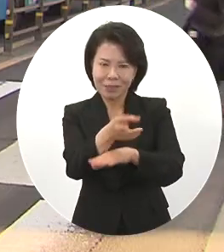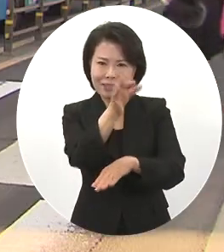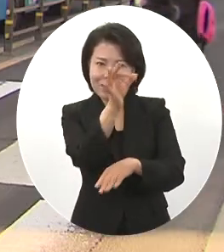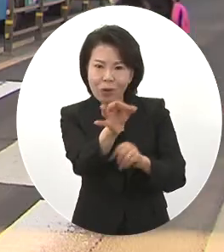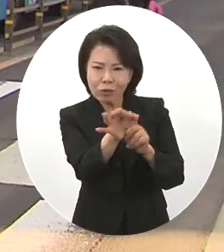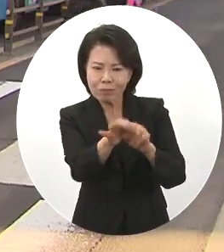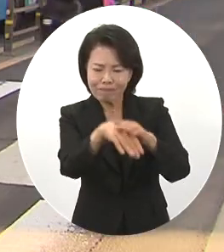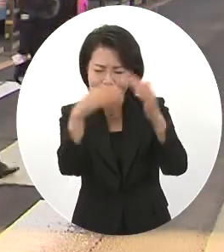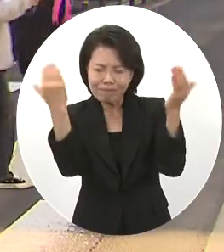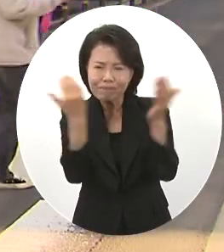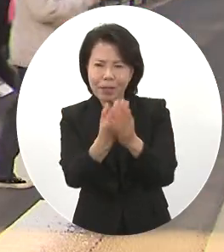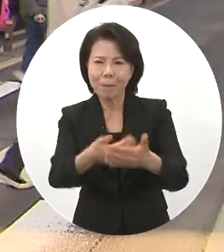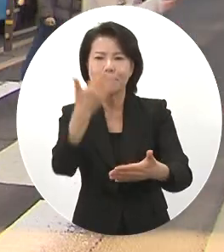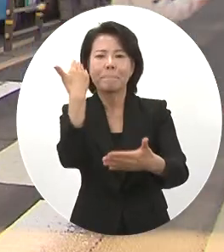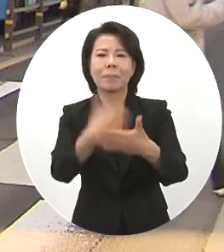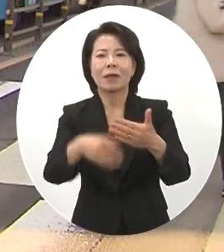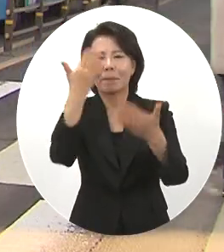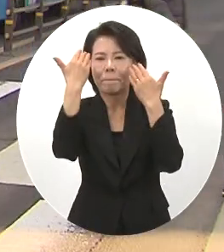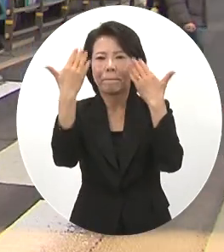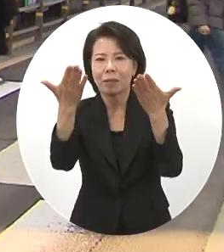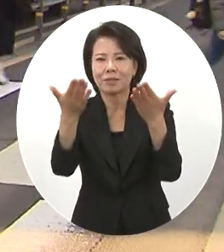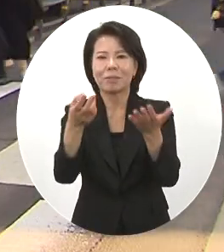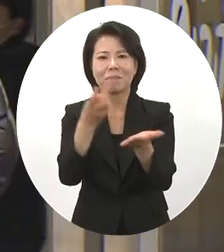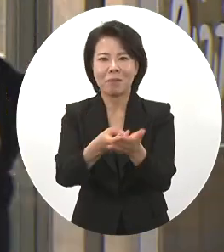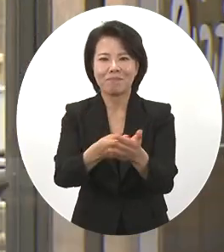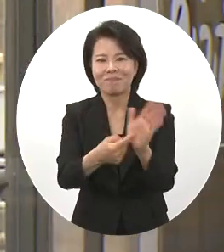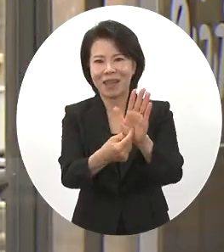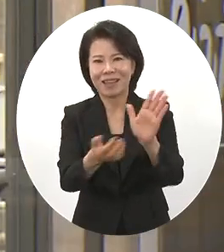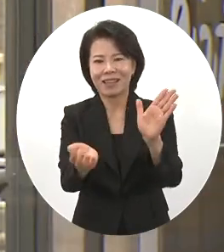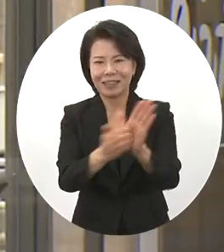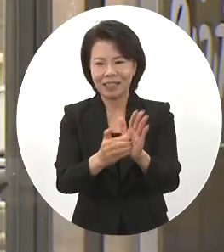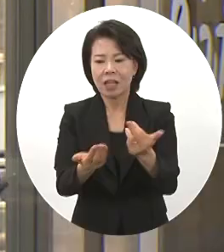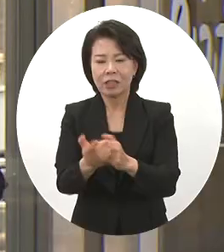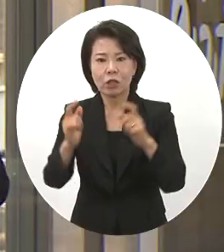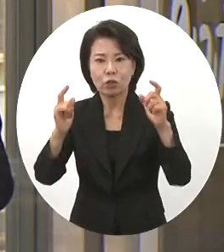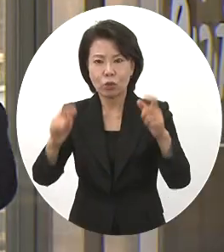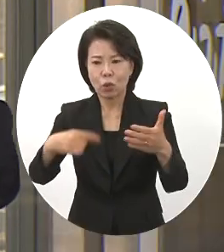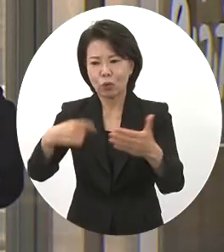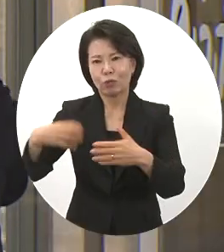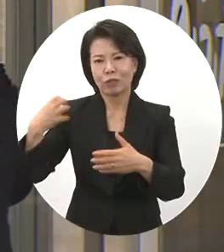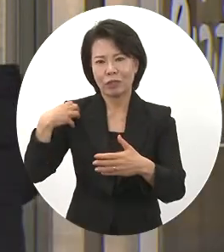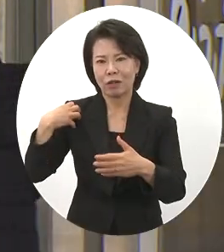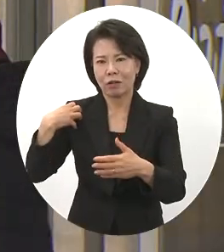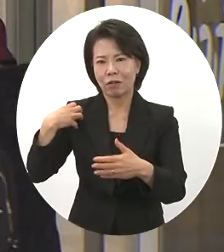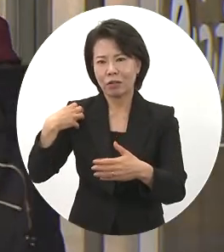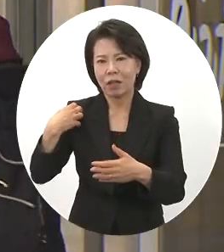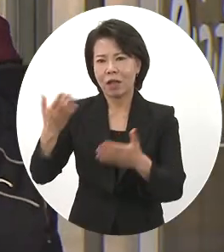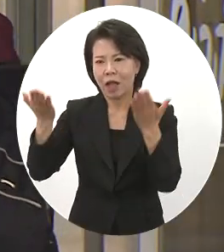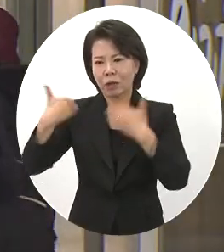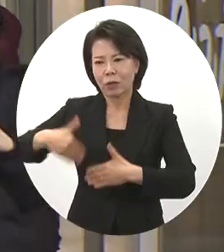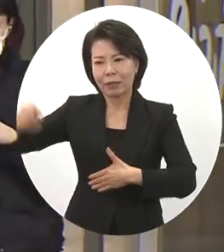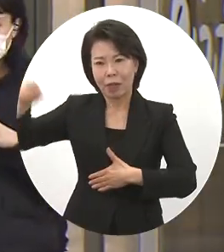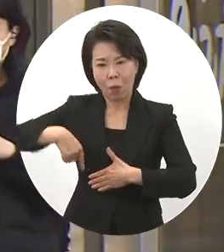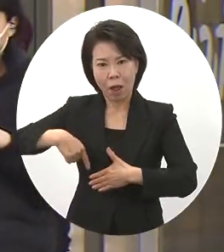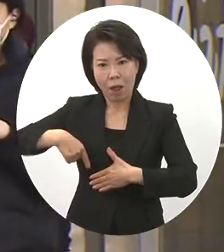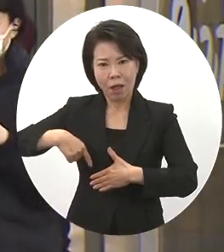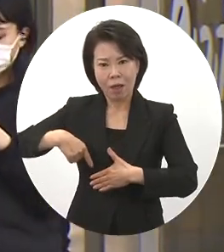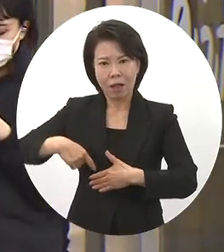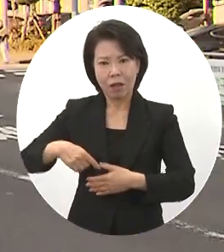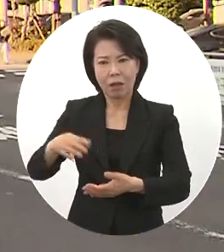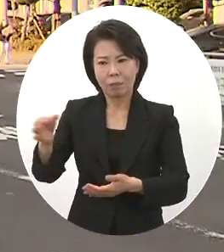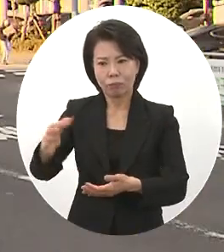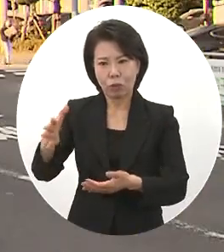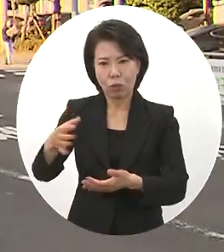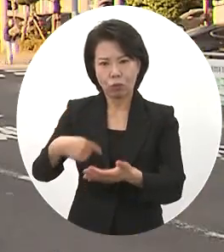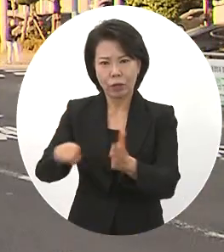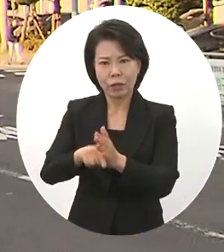노선버스 요금 전면 면제 방식이 적용되는데요. 제주도 교육청이 통학시간대 무료화를 위해